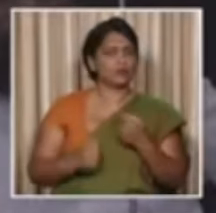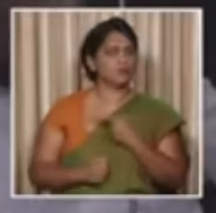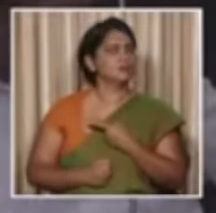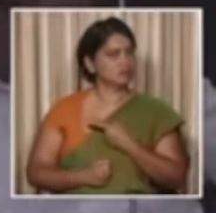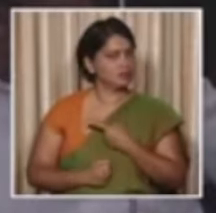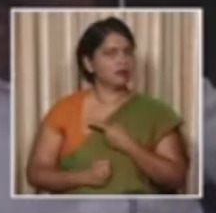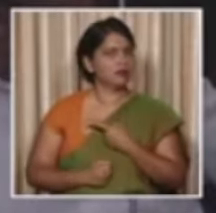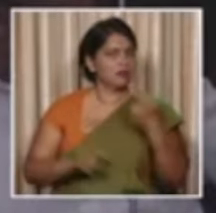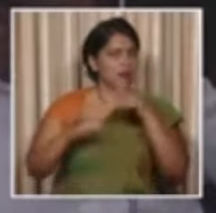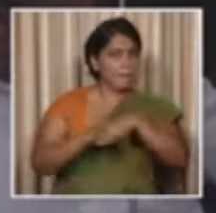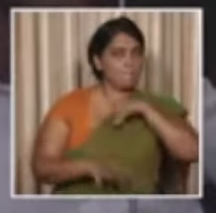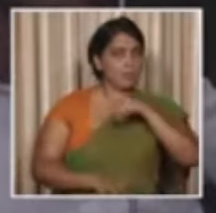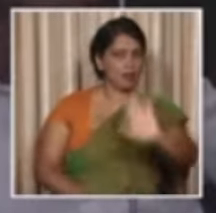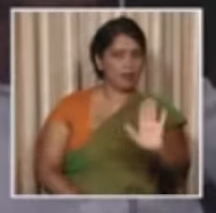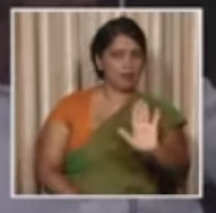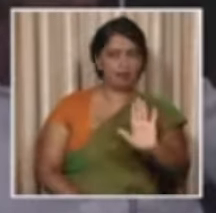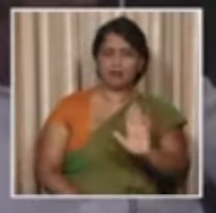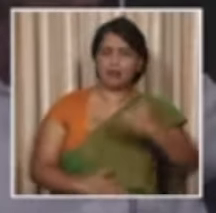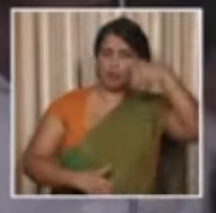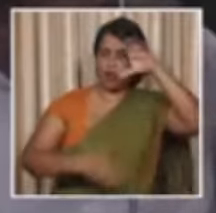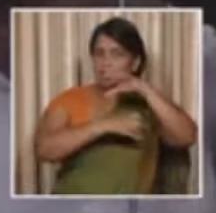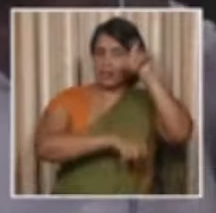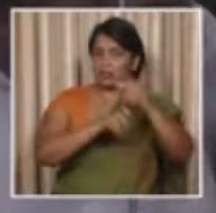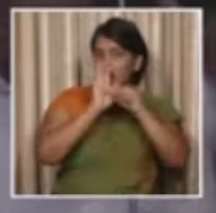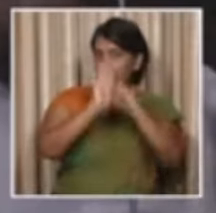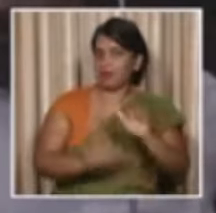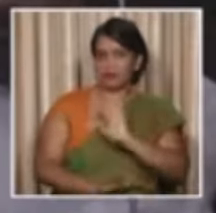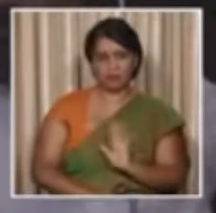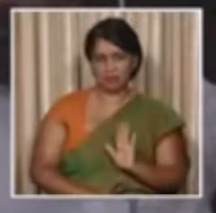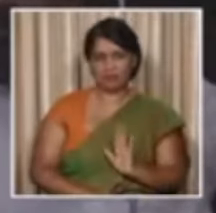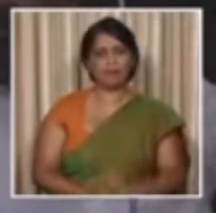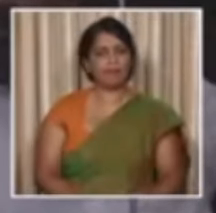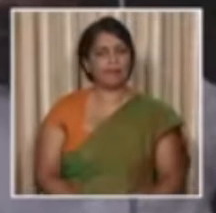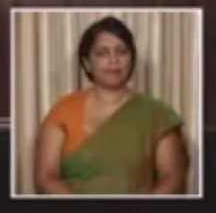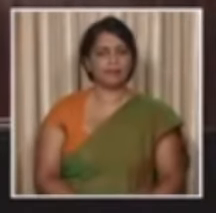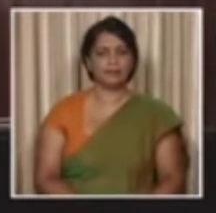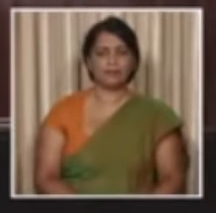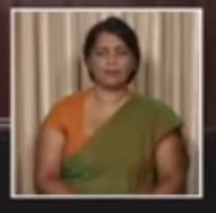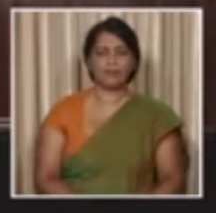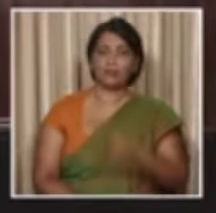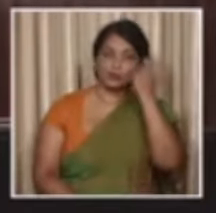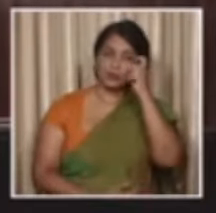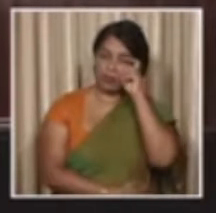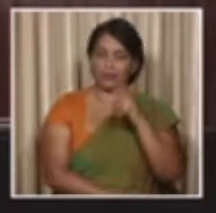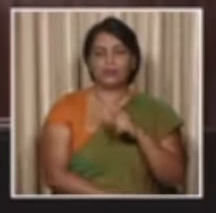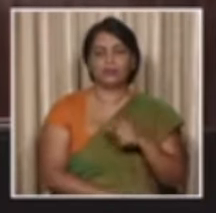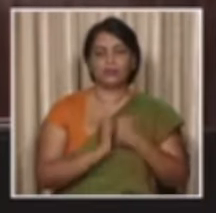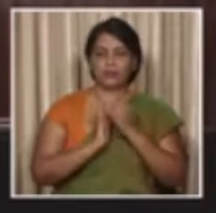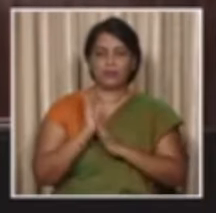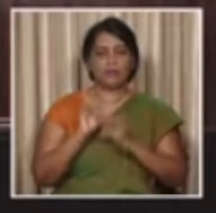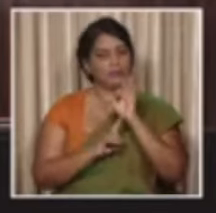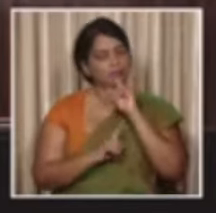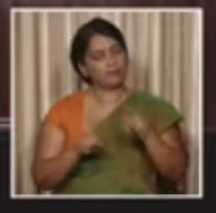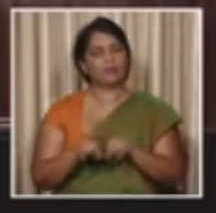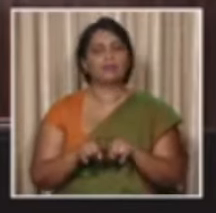හරි බොහොම ඉස්සර. ඒකට යටත් වෙන්න එපා. පුරාවිද්‍යා නිලධාරීන්ව බිල්ලට දෙන්න එපා. හරි බොහොම. ඒ කාරණේ ගැන හොයලා බලලා ගරු ඇමතුමා සඳහන් කර